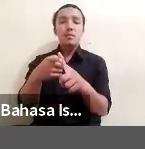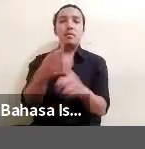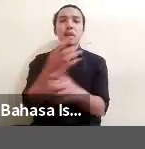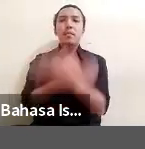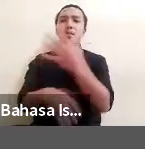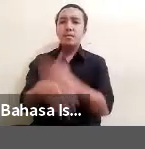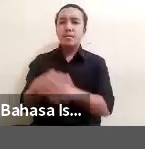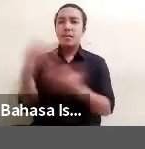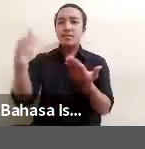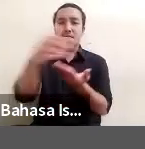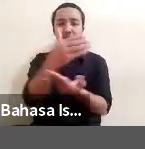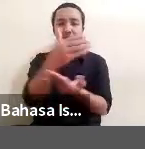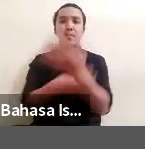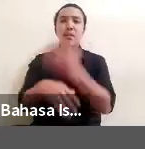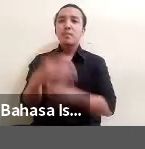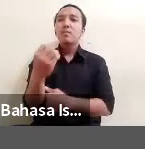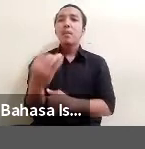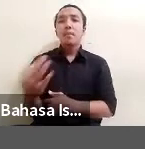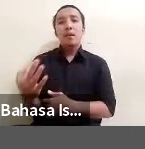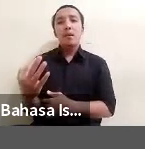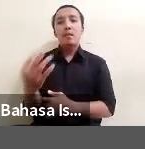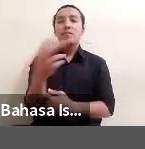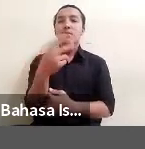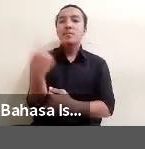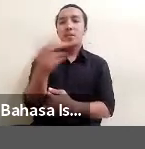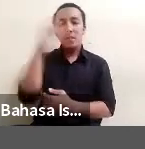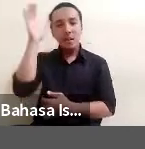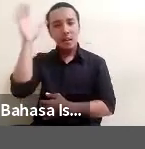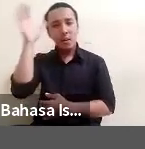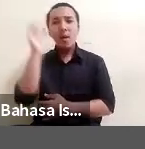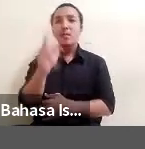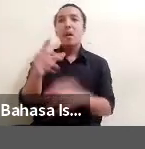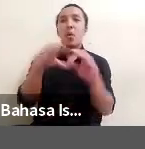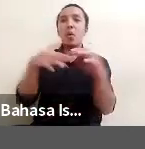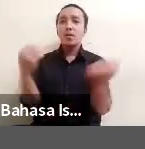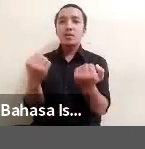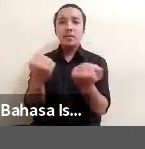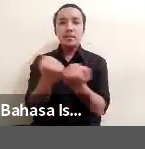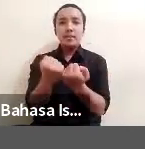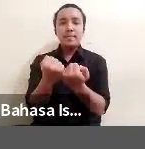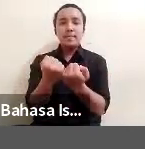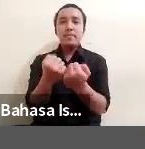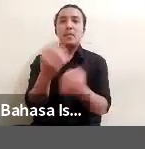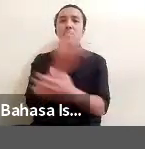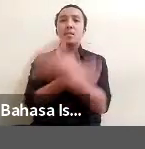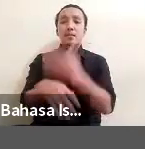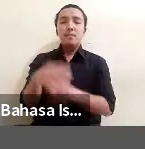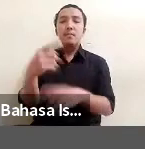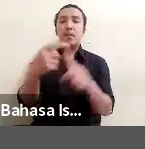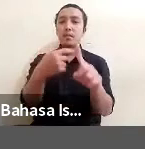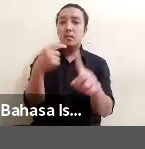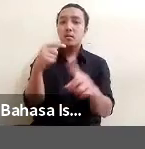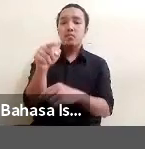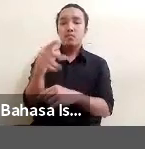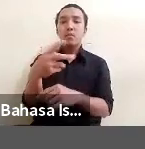tahu ada organisasi disabilitas. Nah dari situ kita mulai melakukan